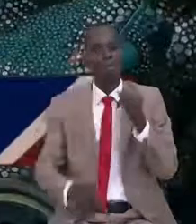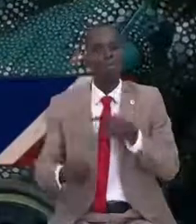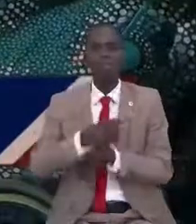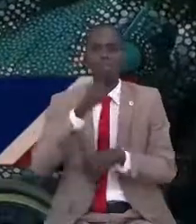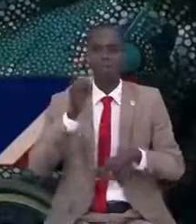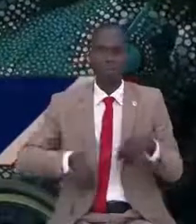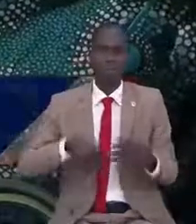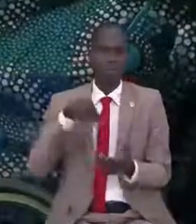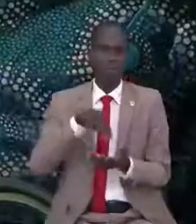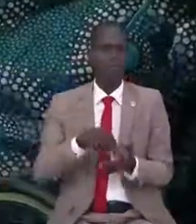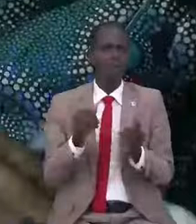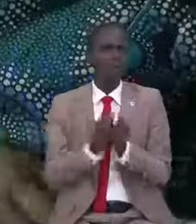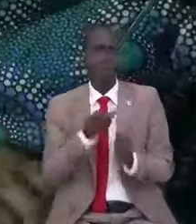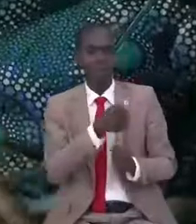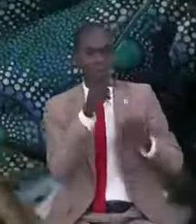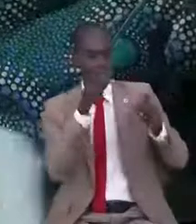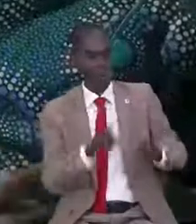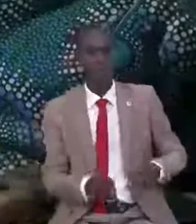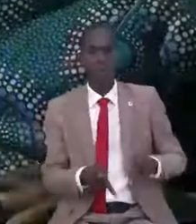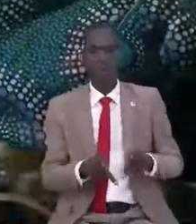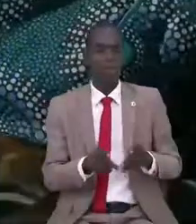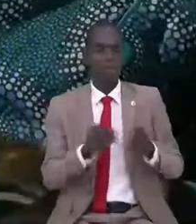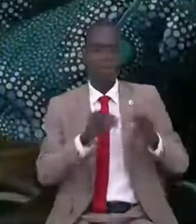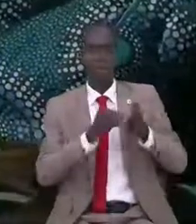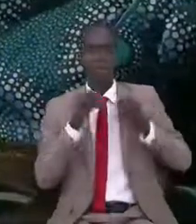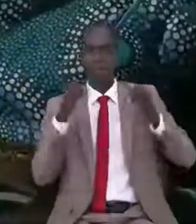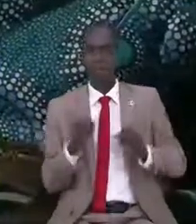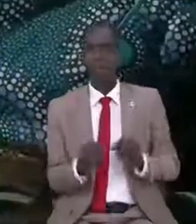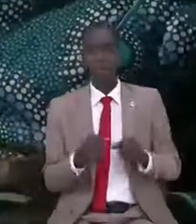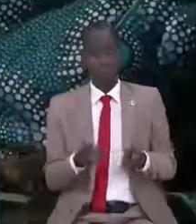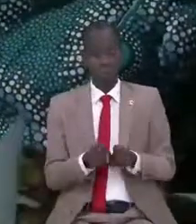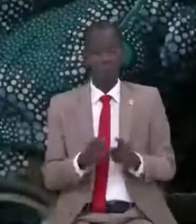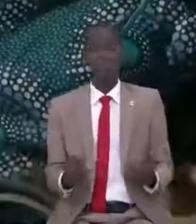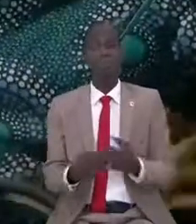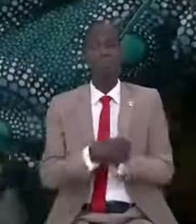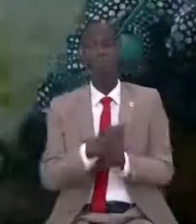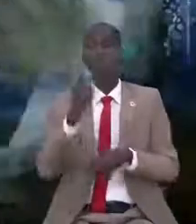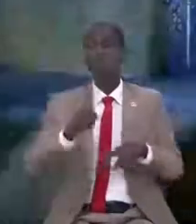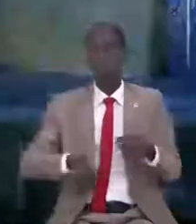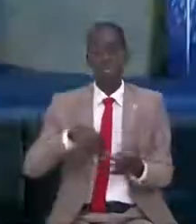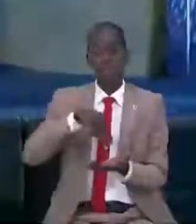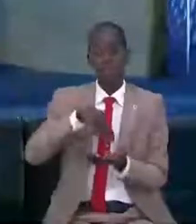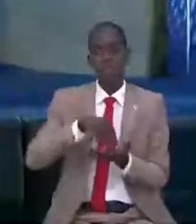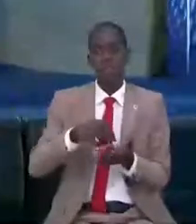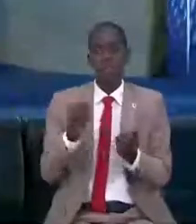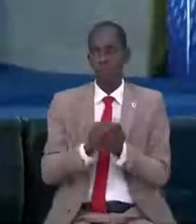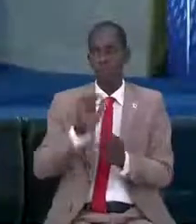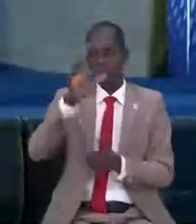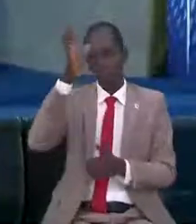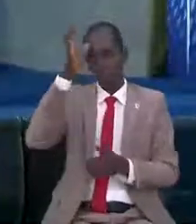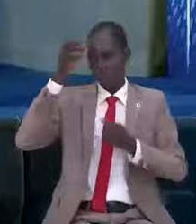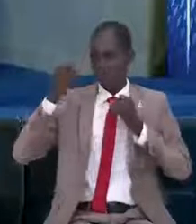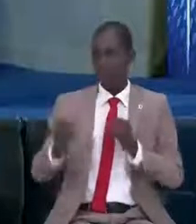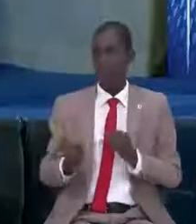ne peux pas te tenir avec l'épine dorsale d'une autre personne, même aujourd'hui là. Tu ne peux pas te tenir debout